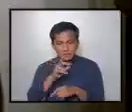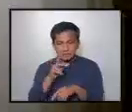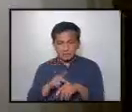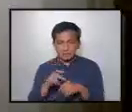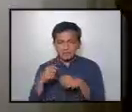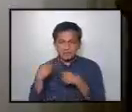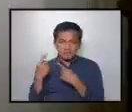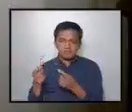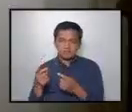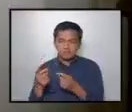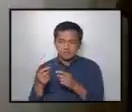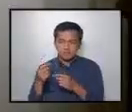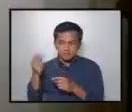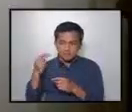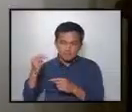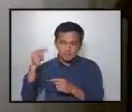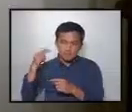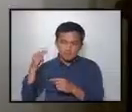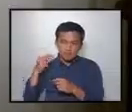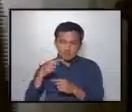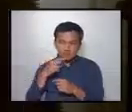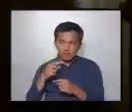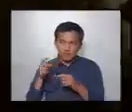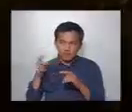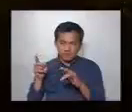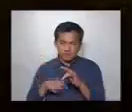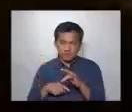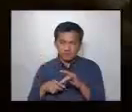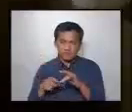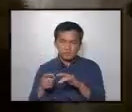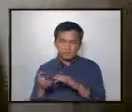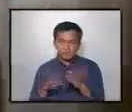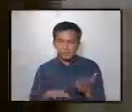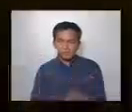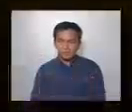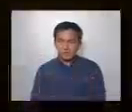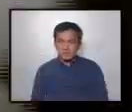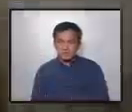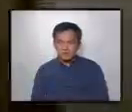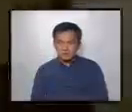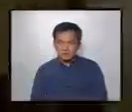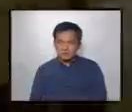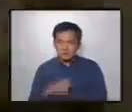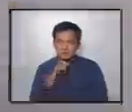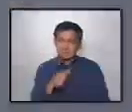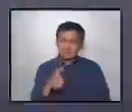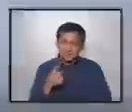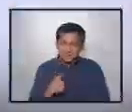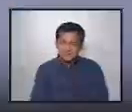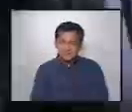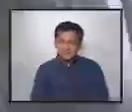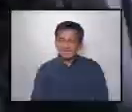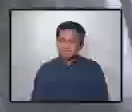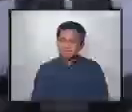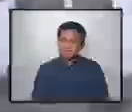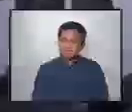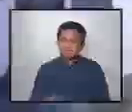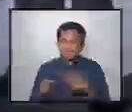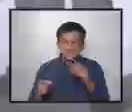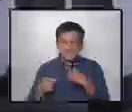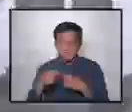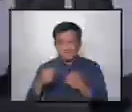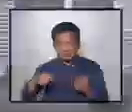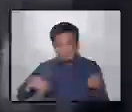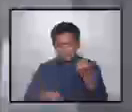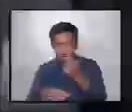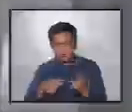rin ang kasaysayan ng parusang kamatayan. Hindi nga ako yun! Mula Bitay hanggang Garote hanggang